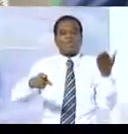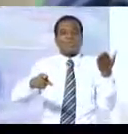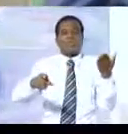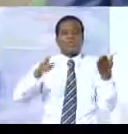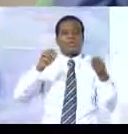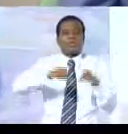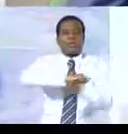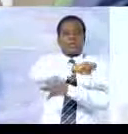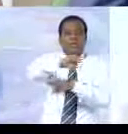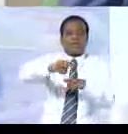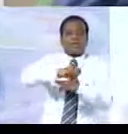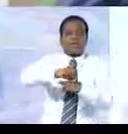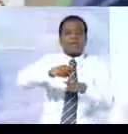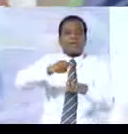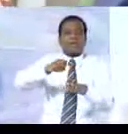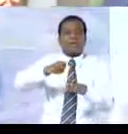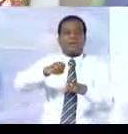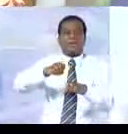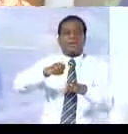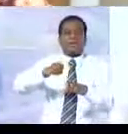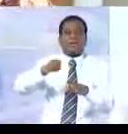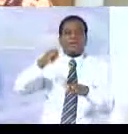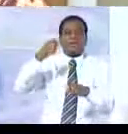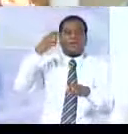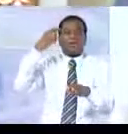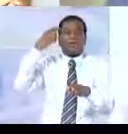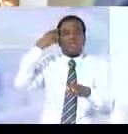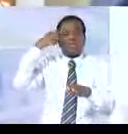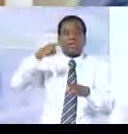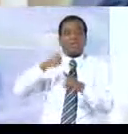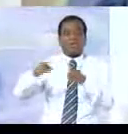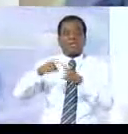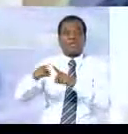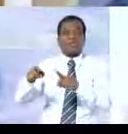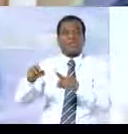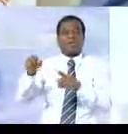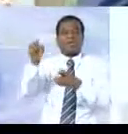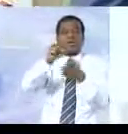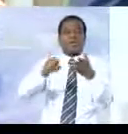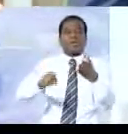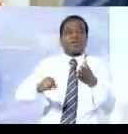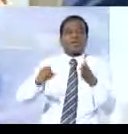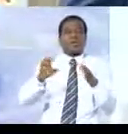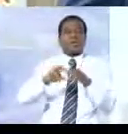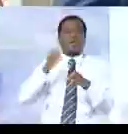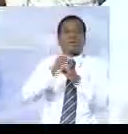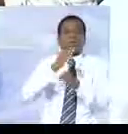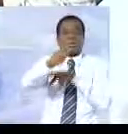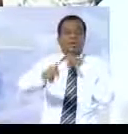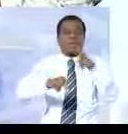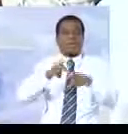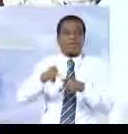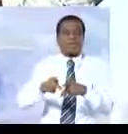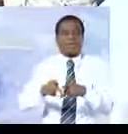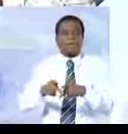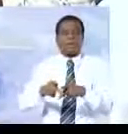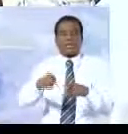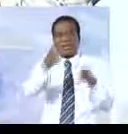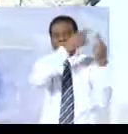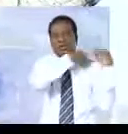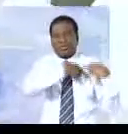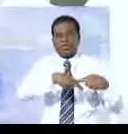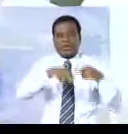des engagements actés concernant les différents secteurs de la fonction publique. Les guides